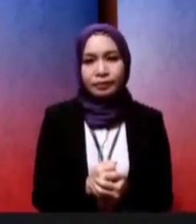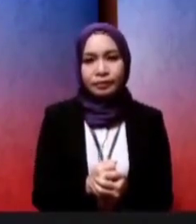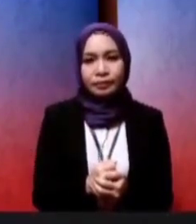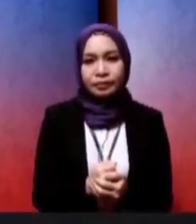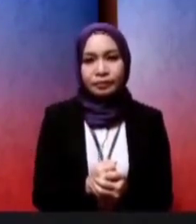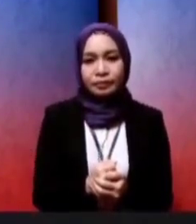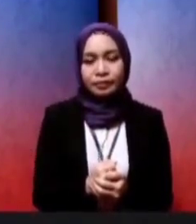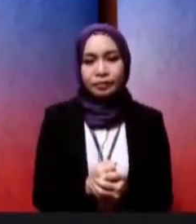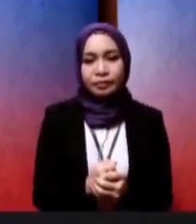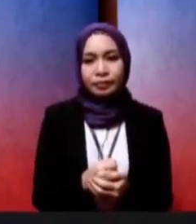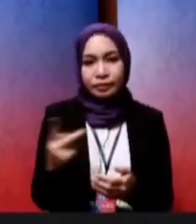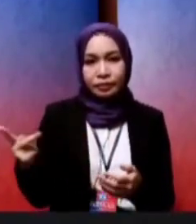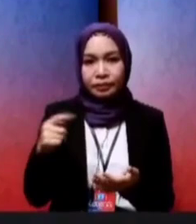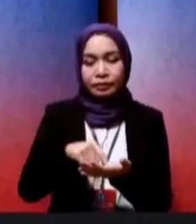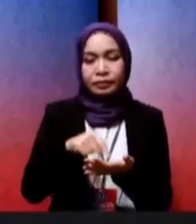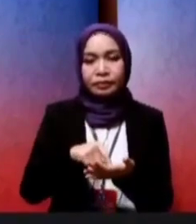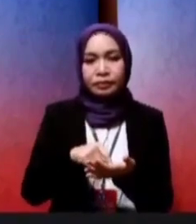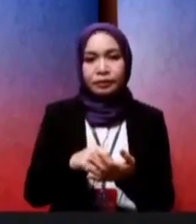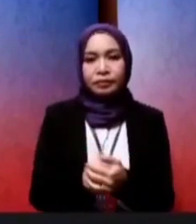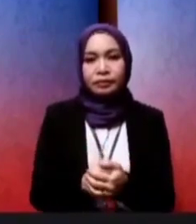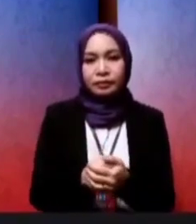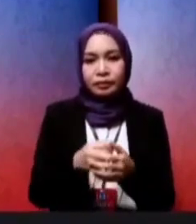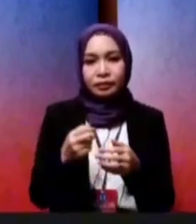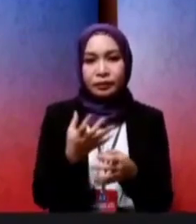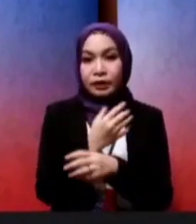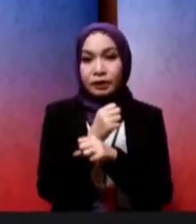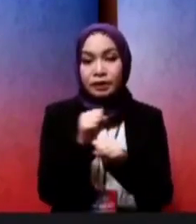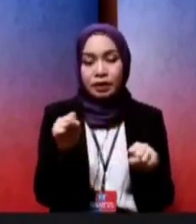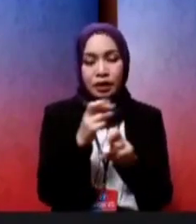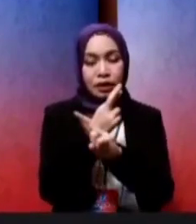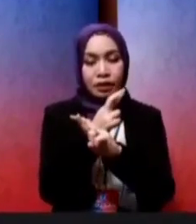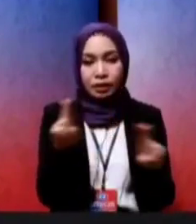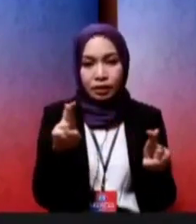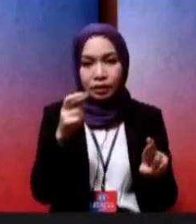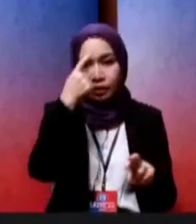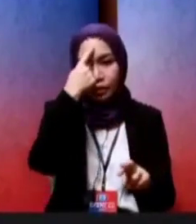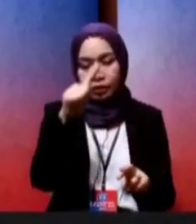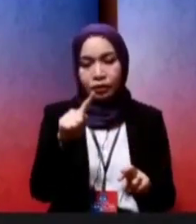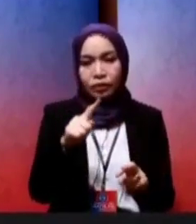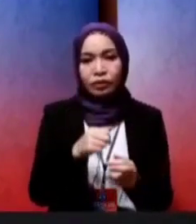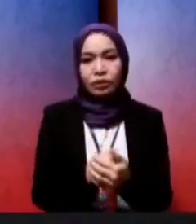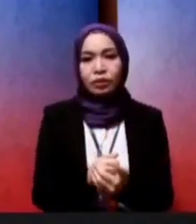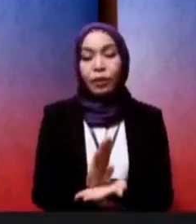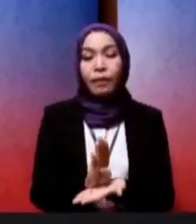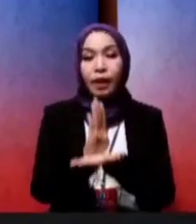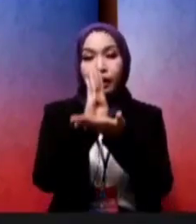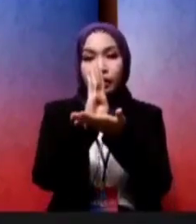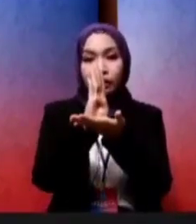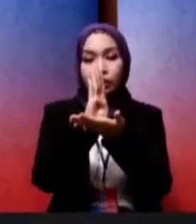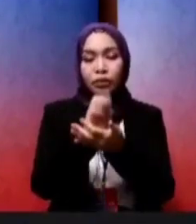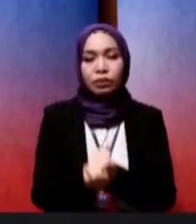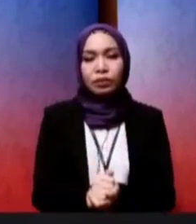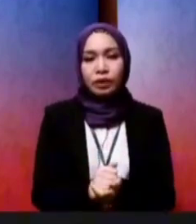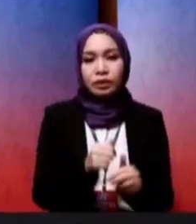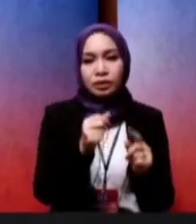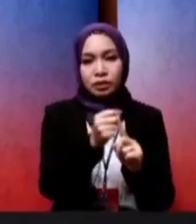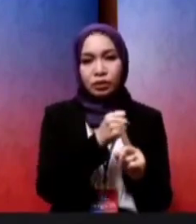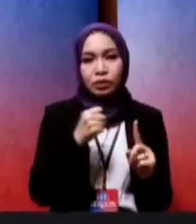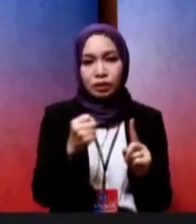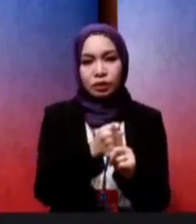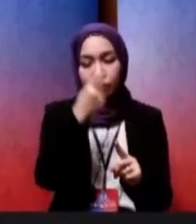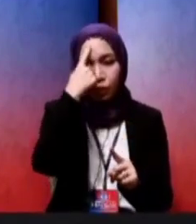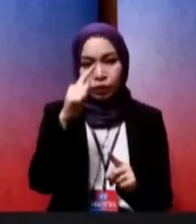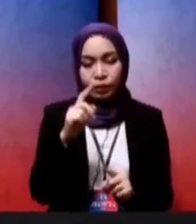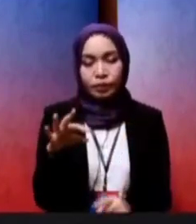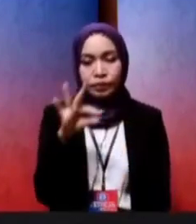kesediaan menawar keadilan sosial kepada warga Palestin dan warga rentan lain yang